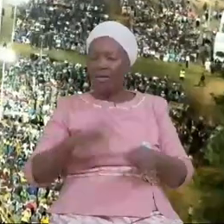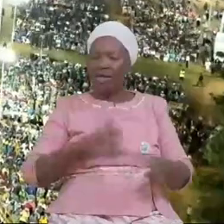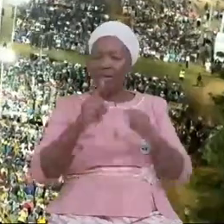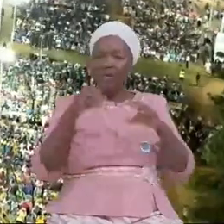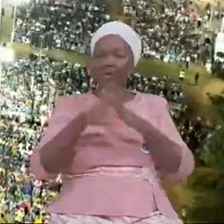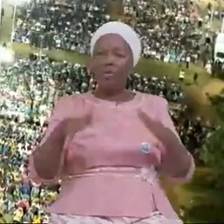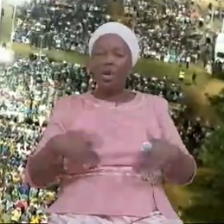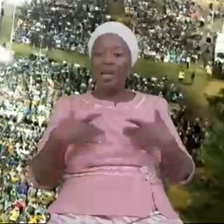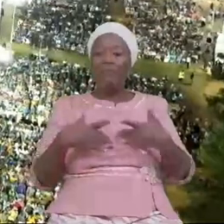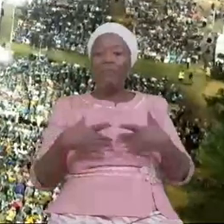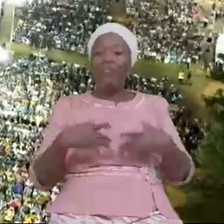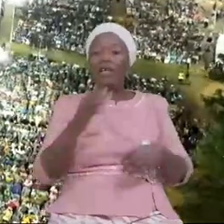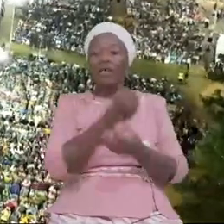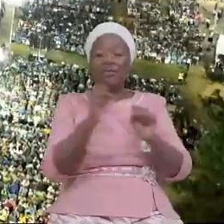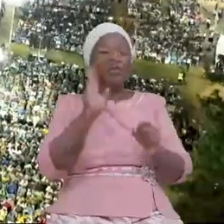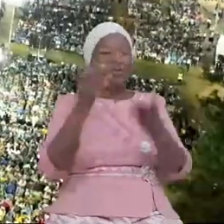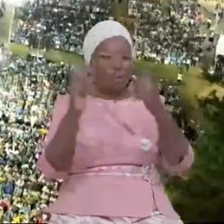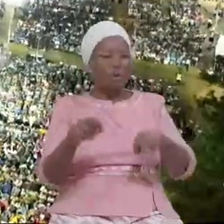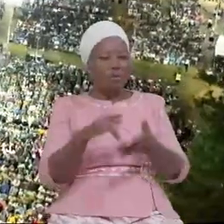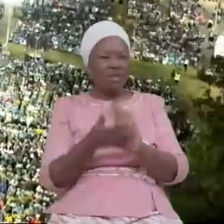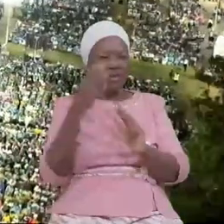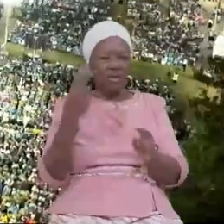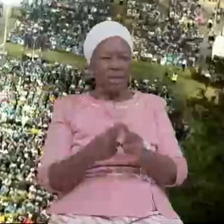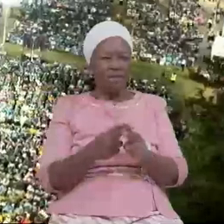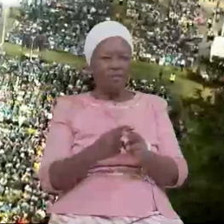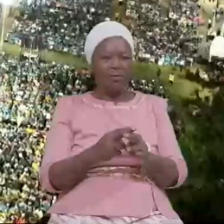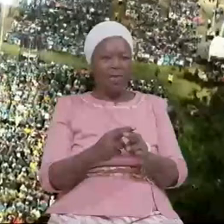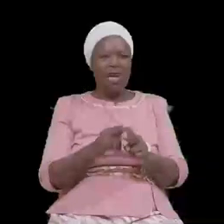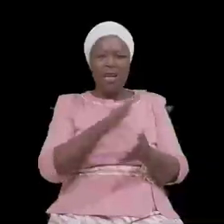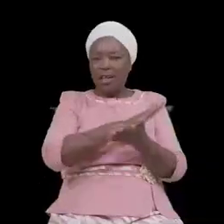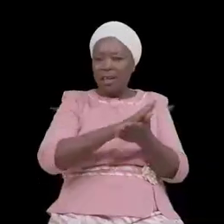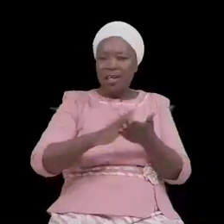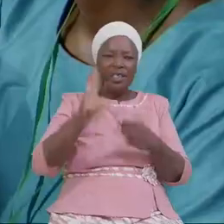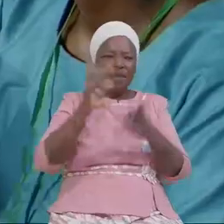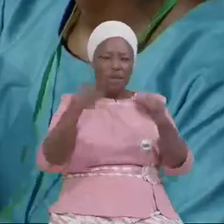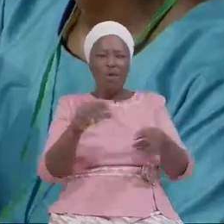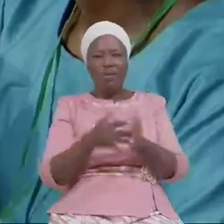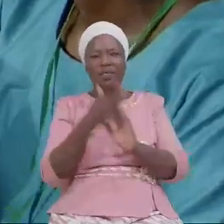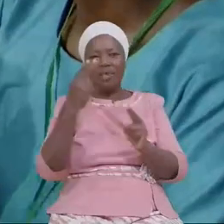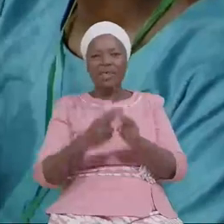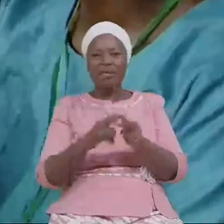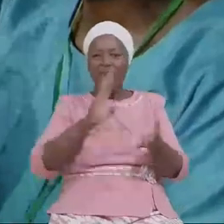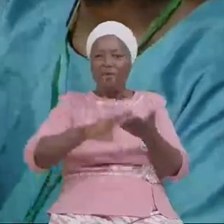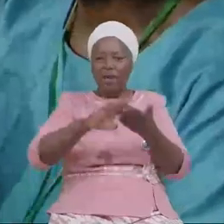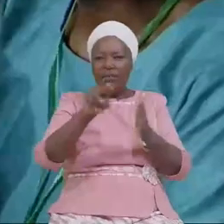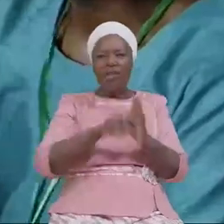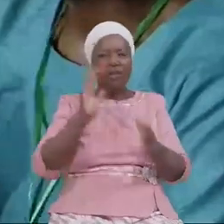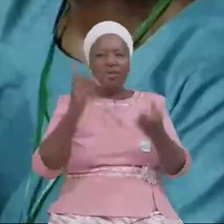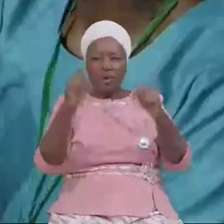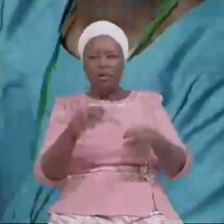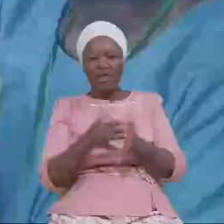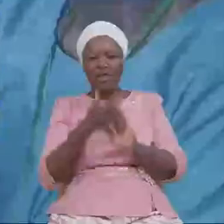le salut viendra, la rédemption viendra, le pardon viendra, le pardon